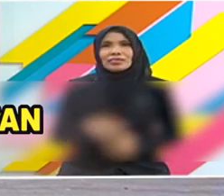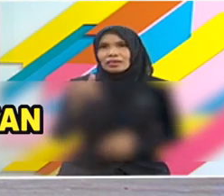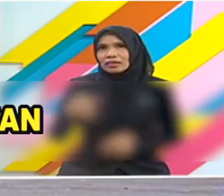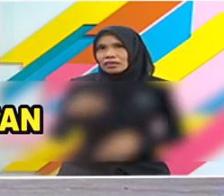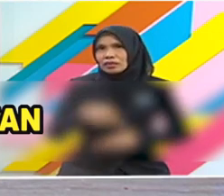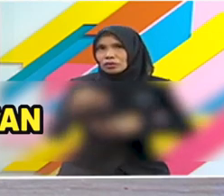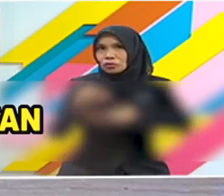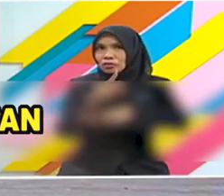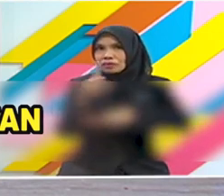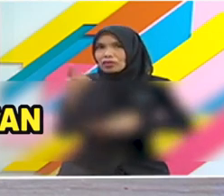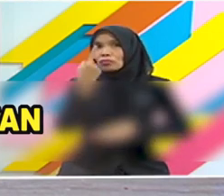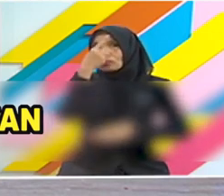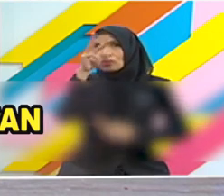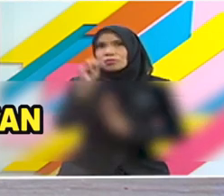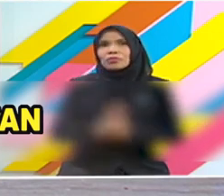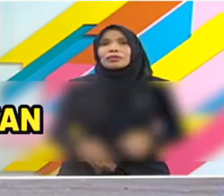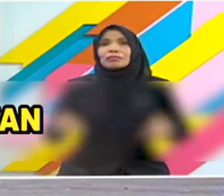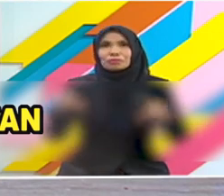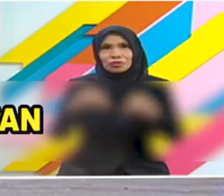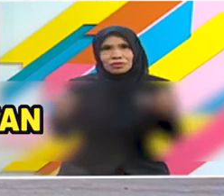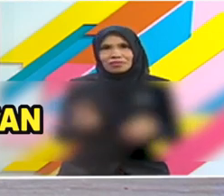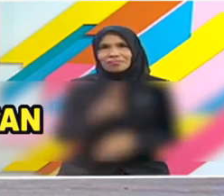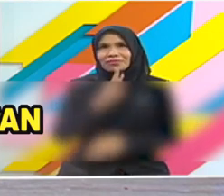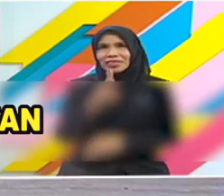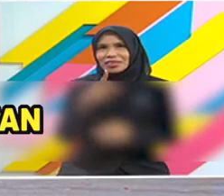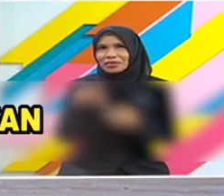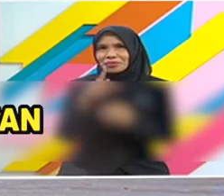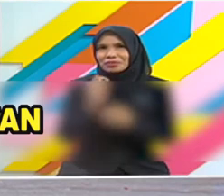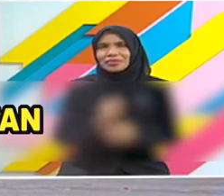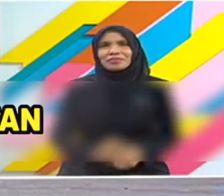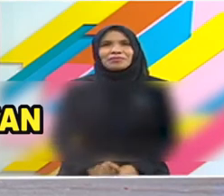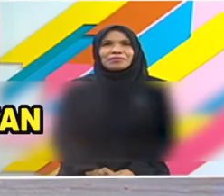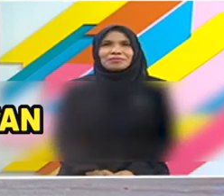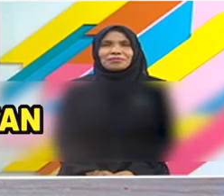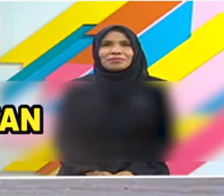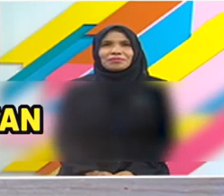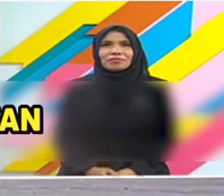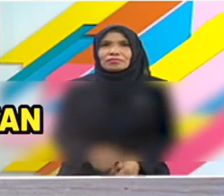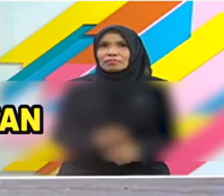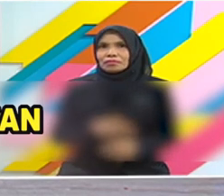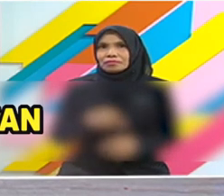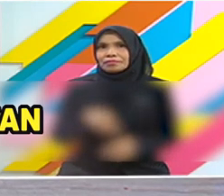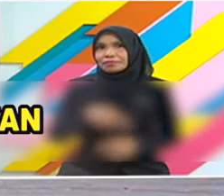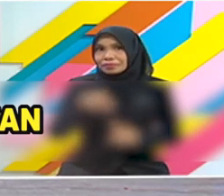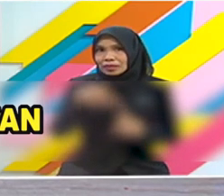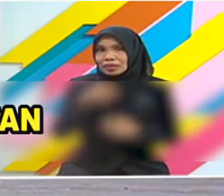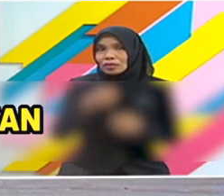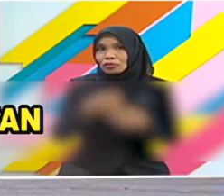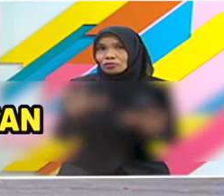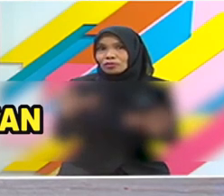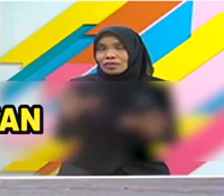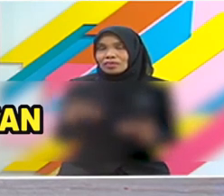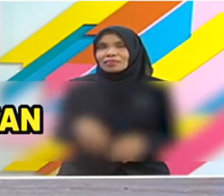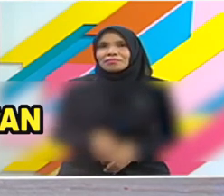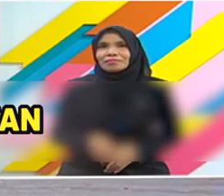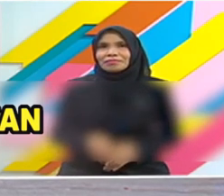lagi, rasa dia memang pahit. Tapi kalau dah bancuh, dah campur gula, campur susu, barulah sedap. Habis